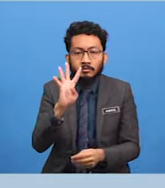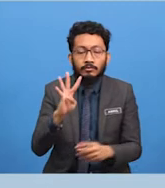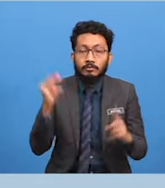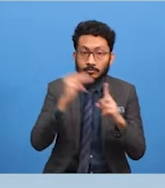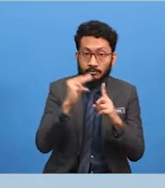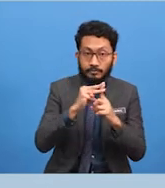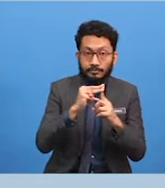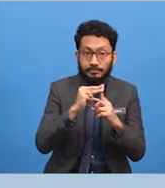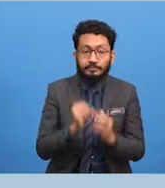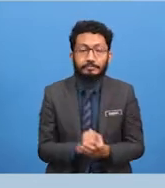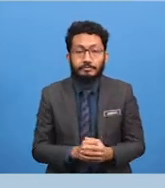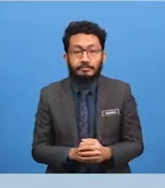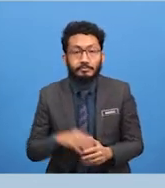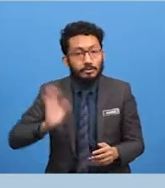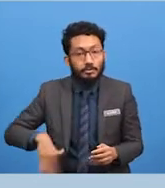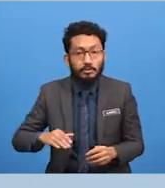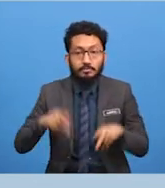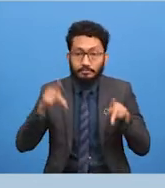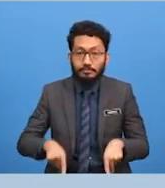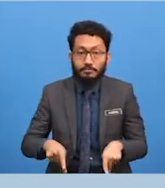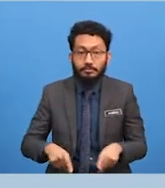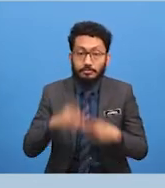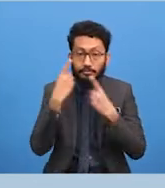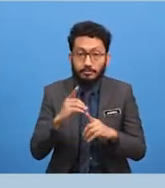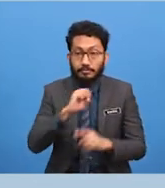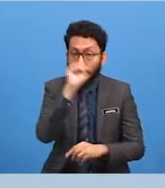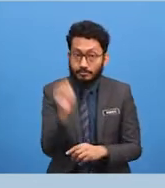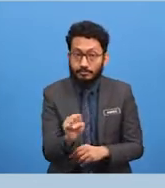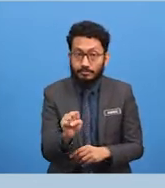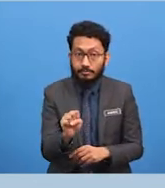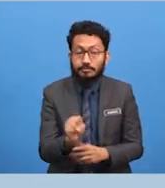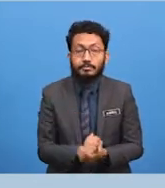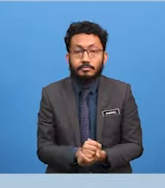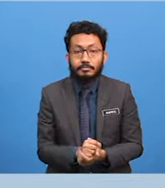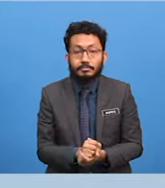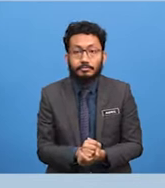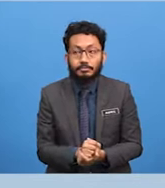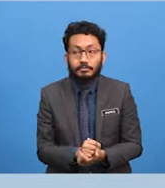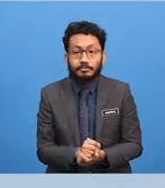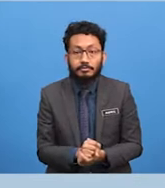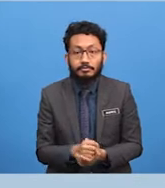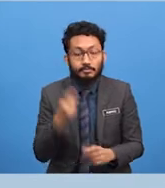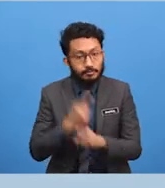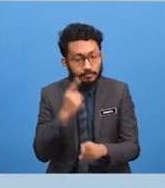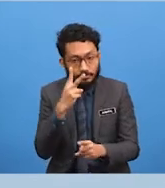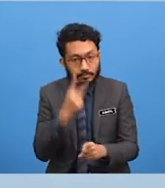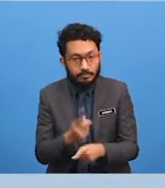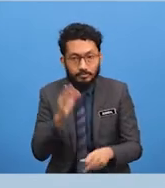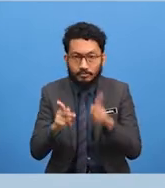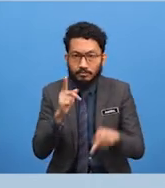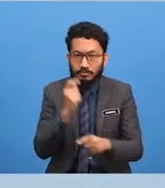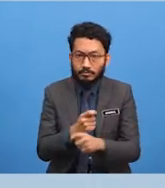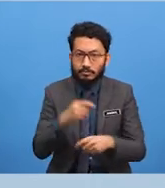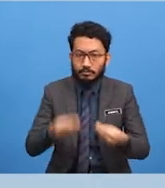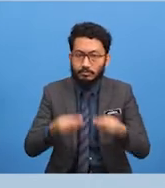markah. Sebelum pelajar menjawab, sila perhatikan kata tugas